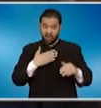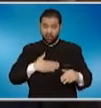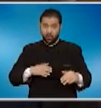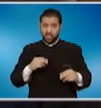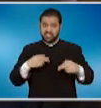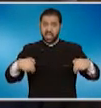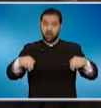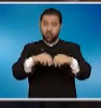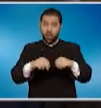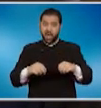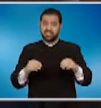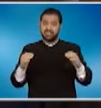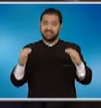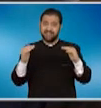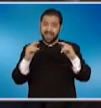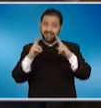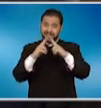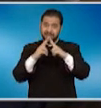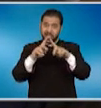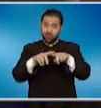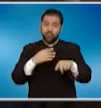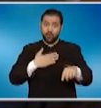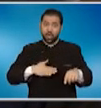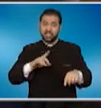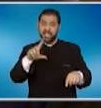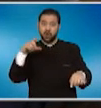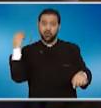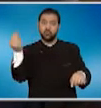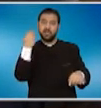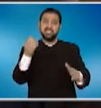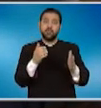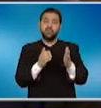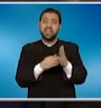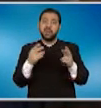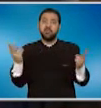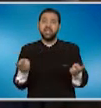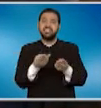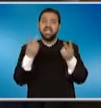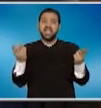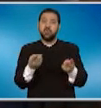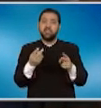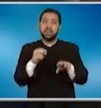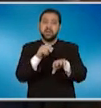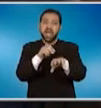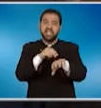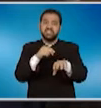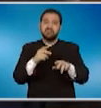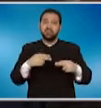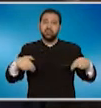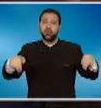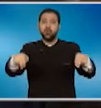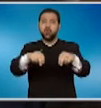se pune în acord cu voința lui Dumnezeu. Așadar, trebuie să căutăm cu adevărat ca și percepția noastră